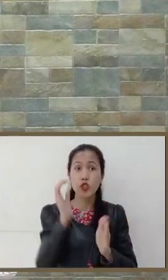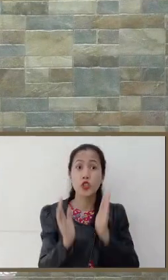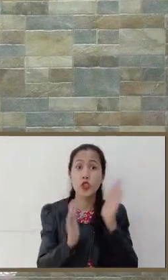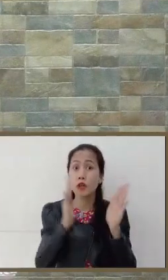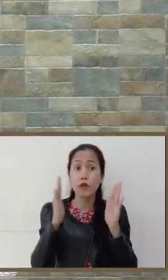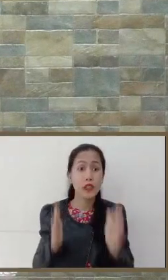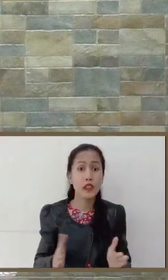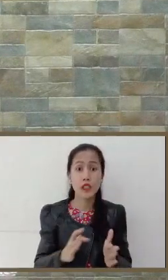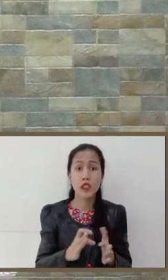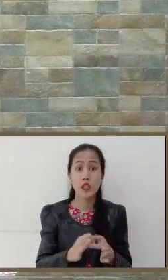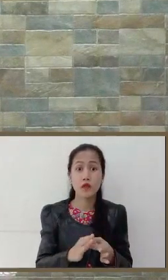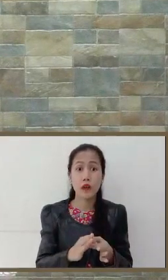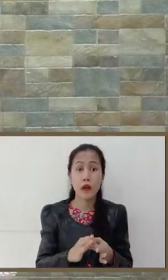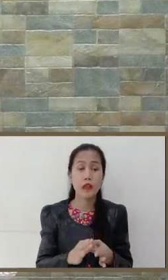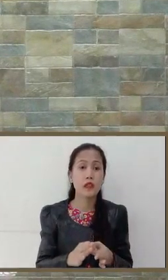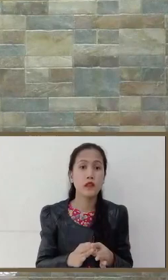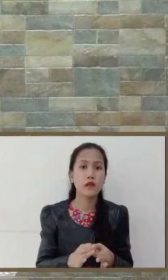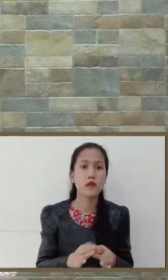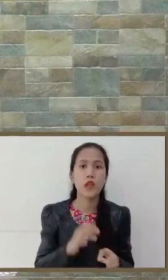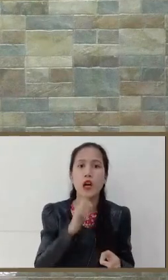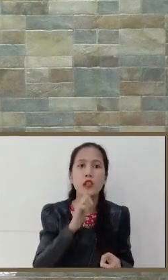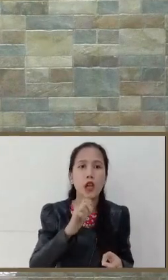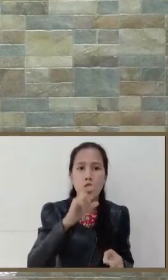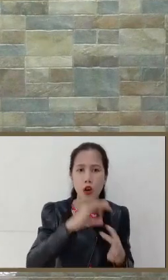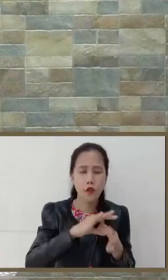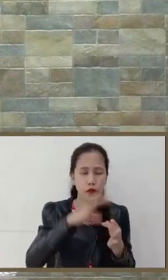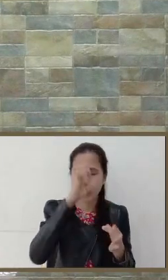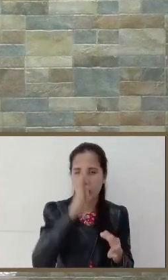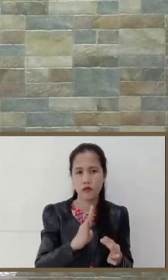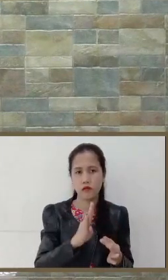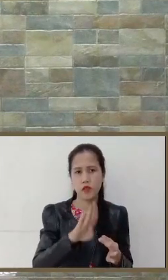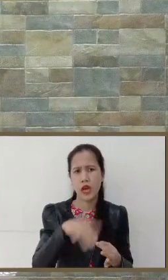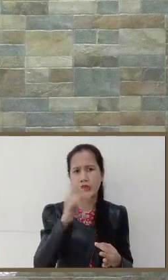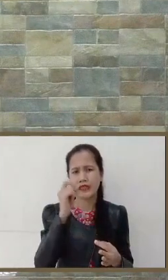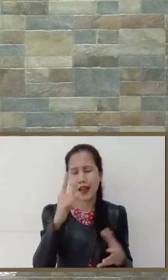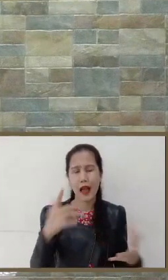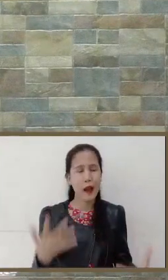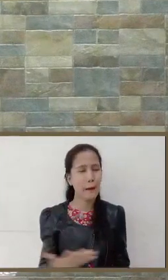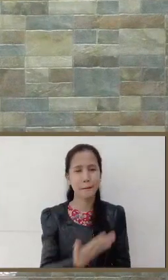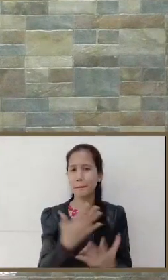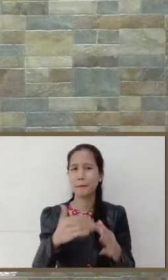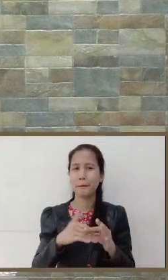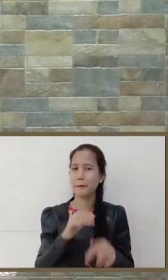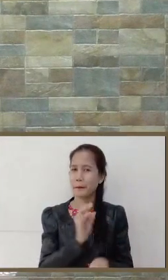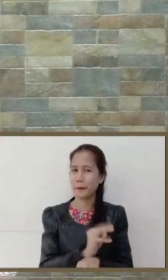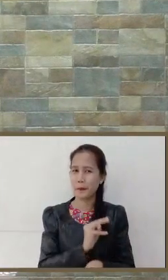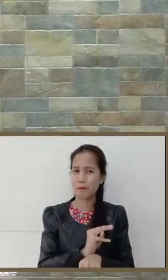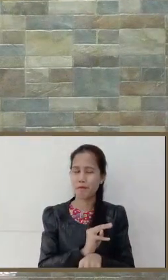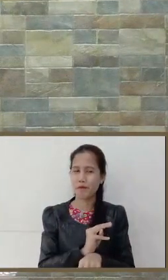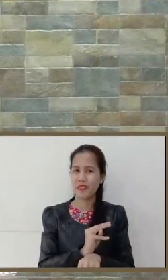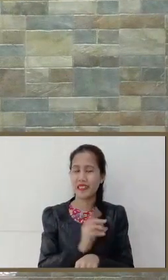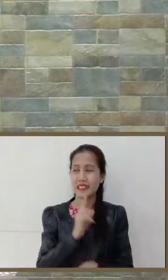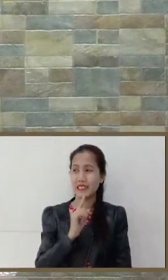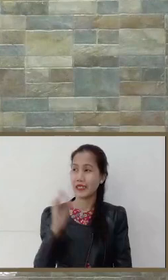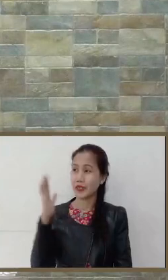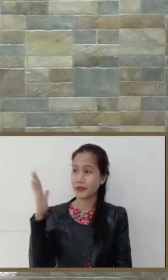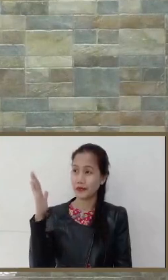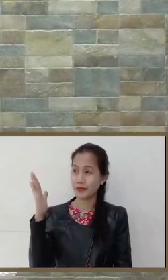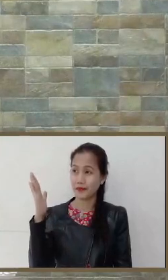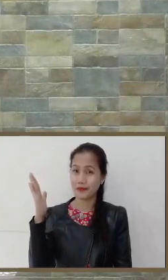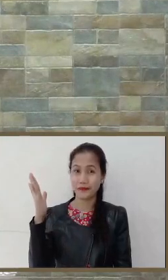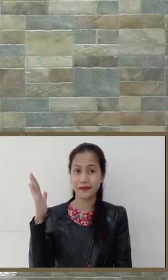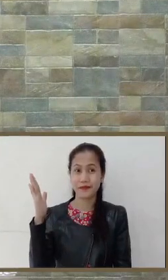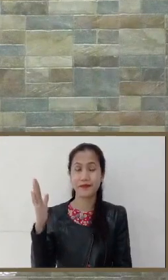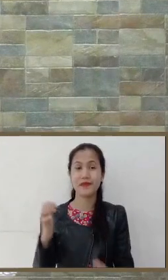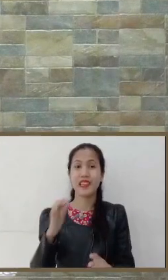hindi servant ng Diyos. Mga kapatid, masaya sa gawain ng Panginoon. Ako po, by the grace of God, hindi ko